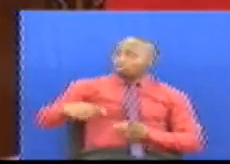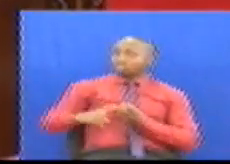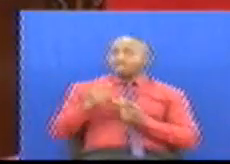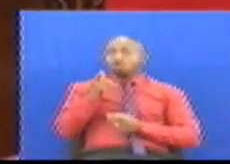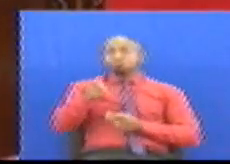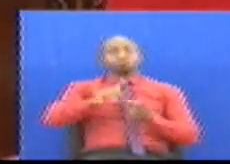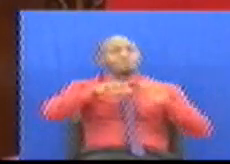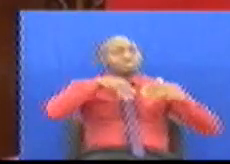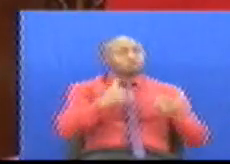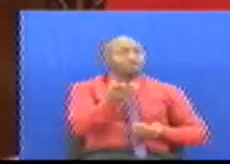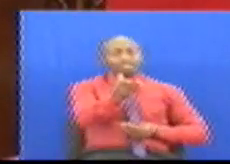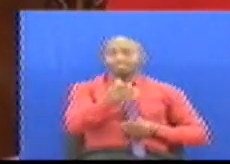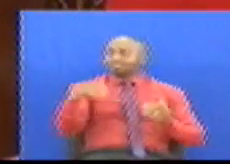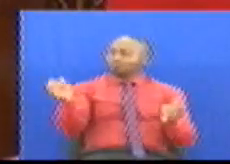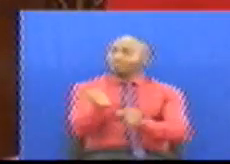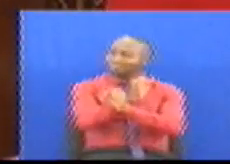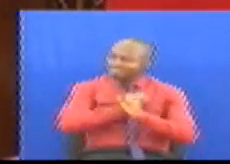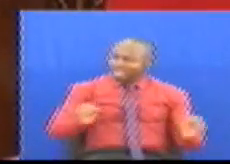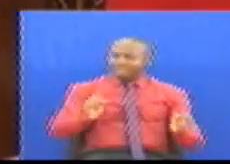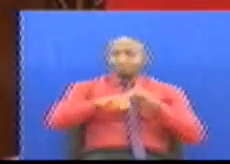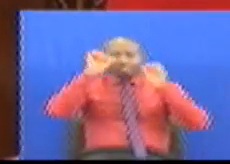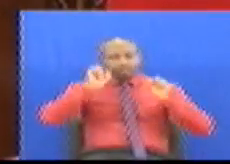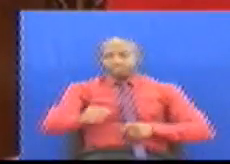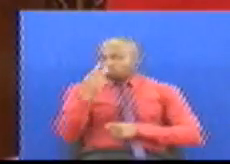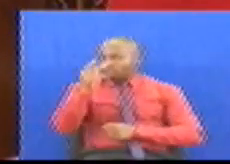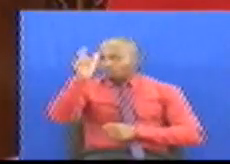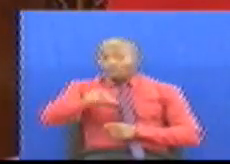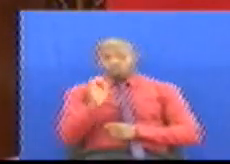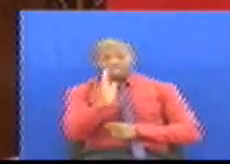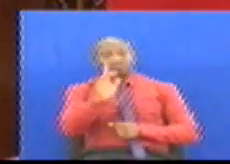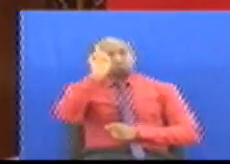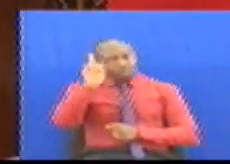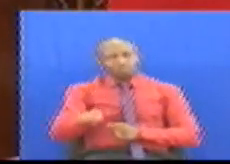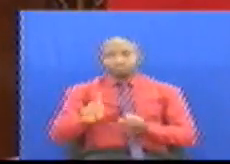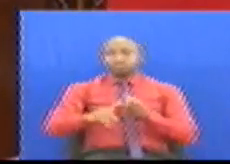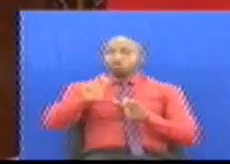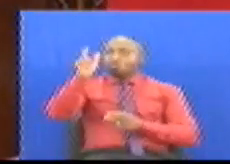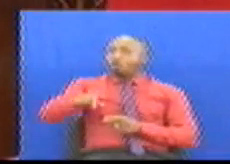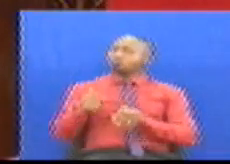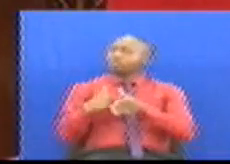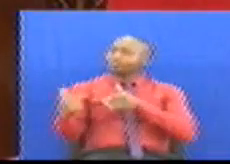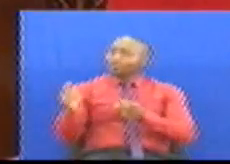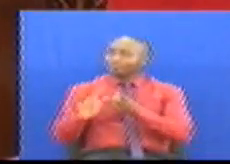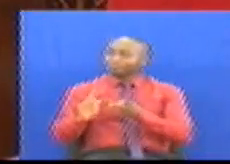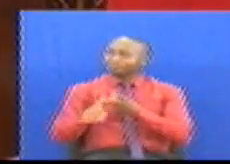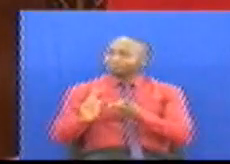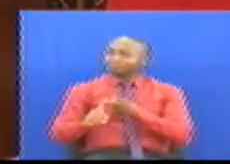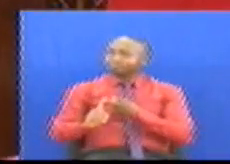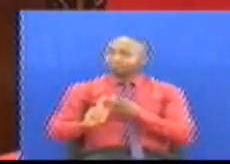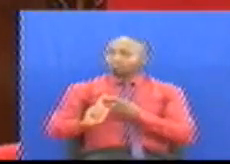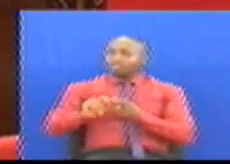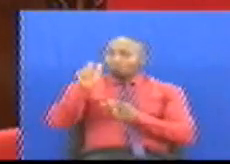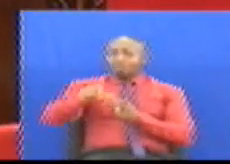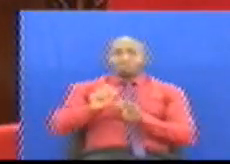huyu amechoka. Haiwezekani. Lazima tuangalie watu wa namna hiyo wanapatikana. Kuna watu wanaitwa wale wa indigo